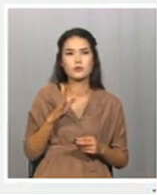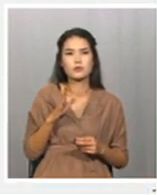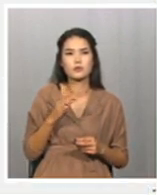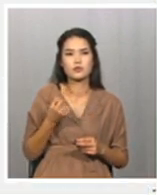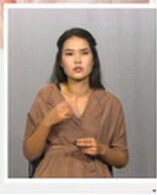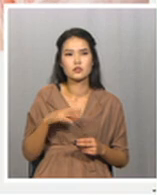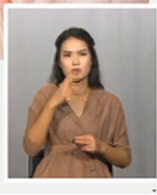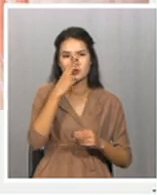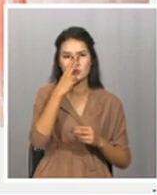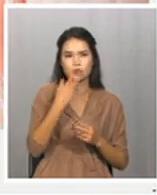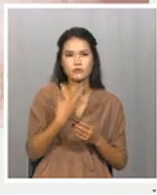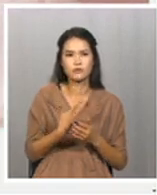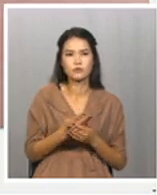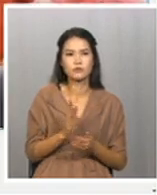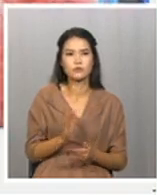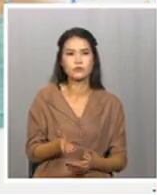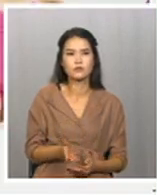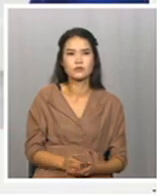көрінеді.